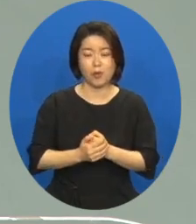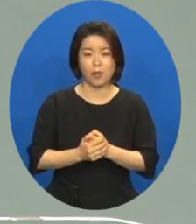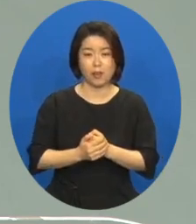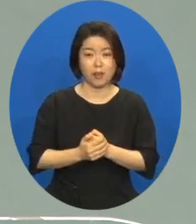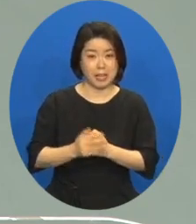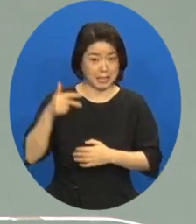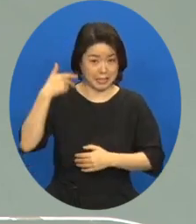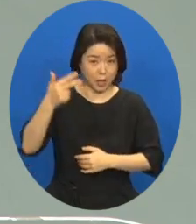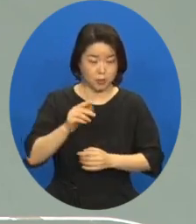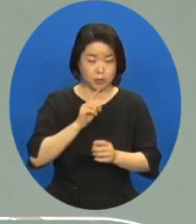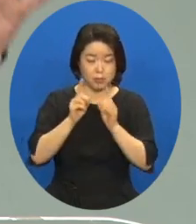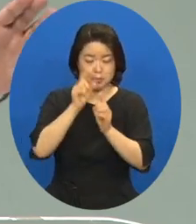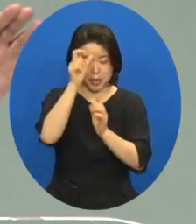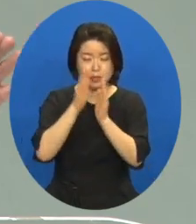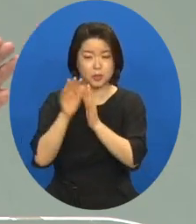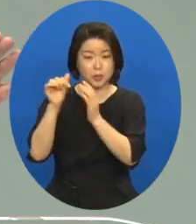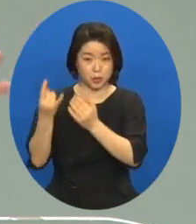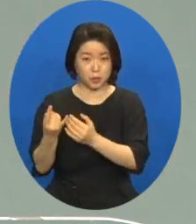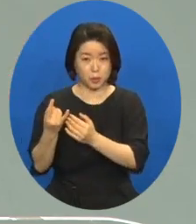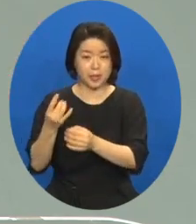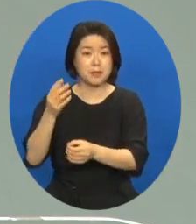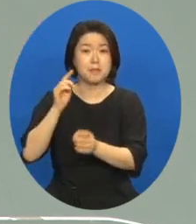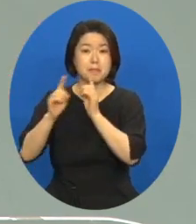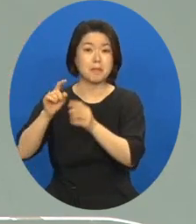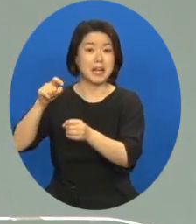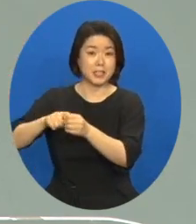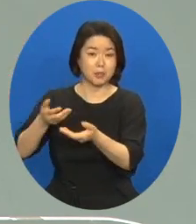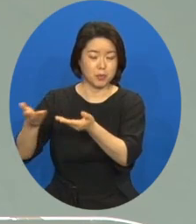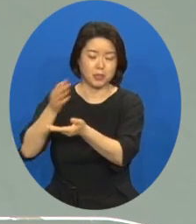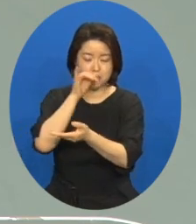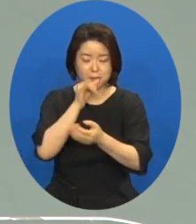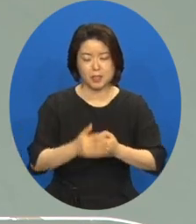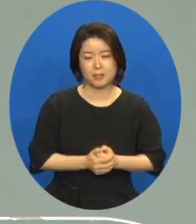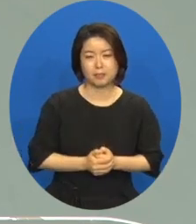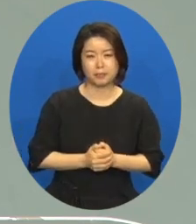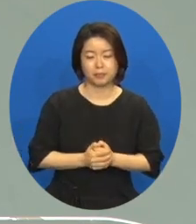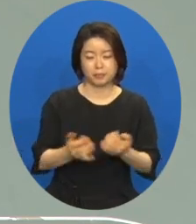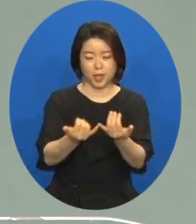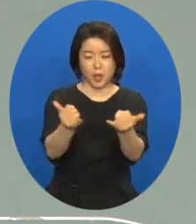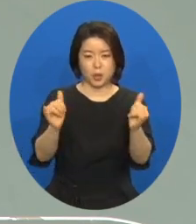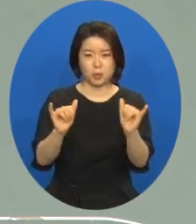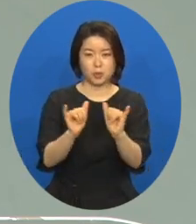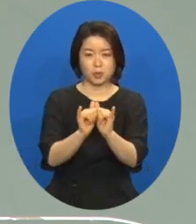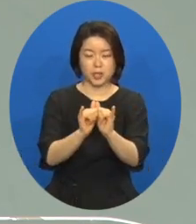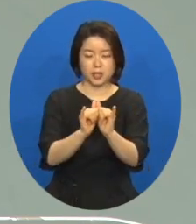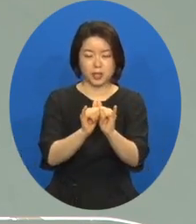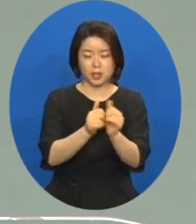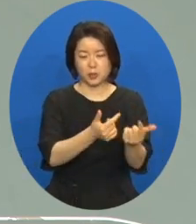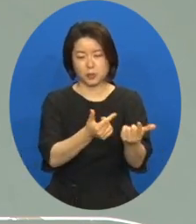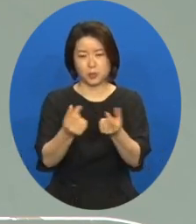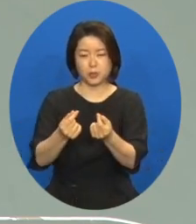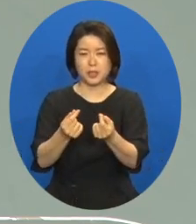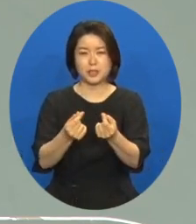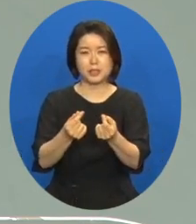공동체 전체가 하나님의 은혜와 복을 받는 날이 맥주감사주일이에요.